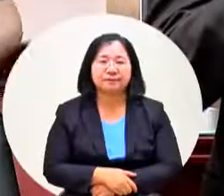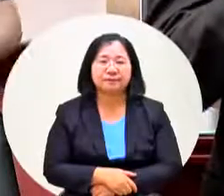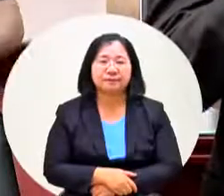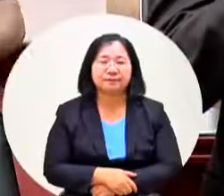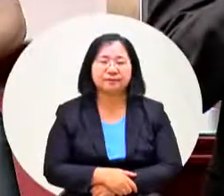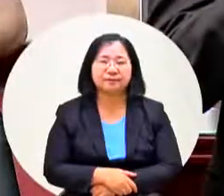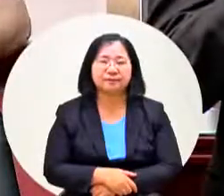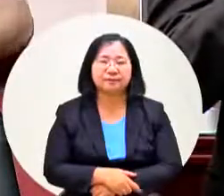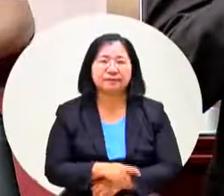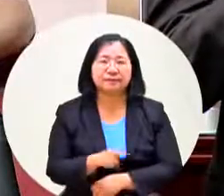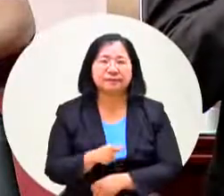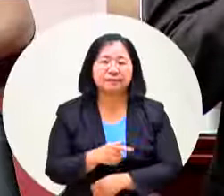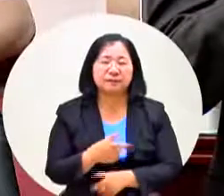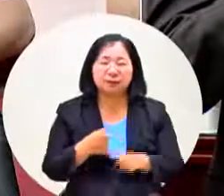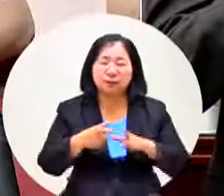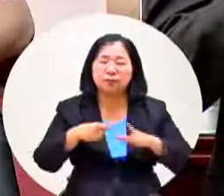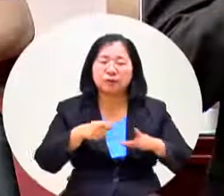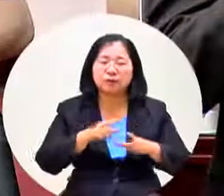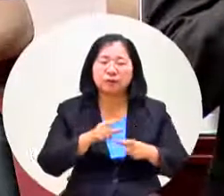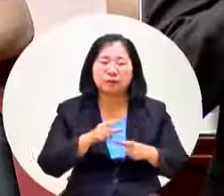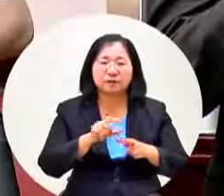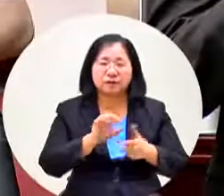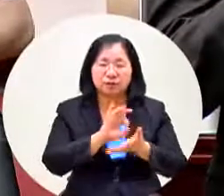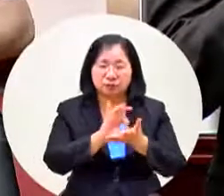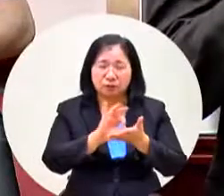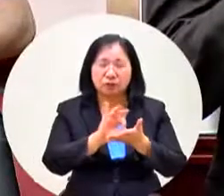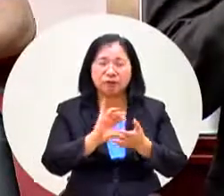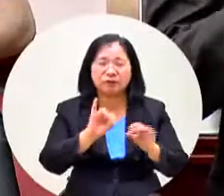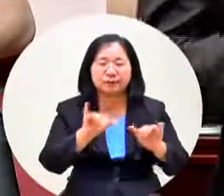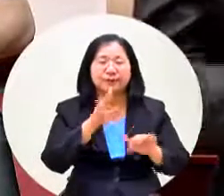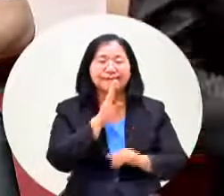样来？我请咱吴局长简单答复一下。 来，